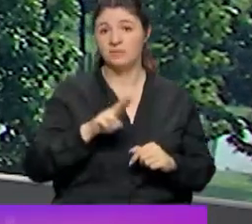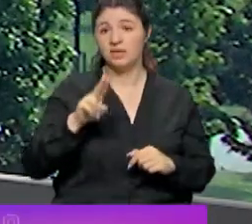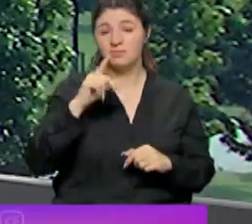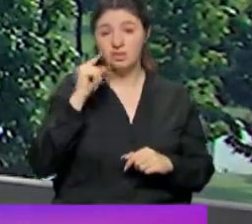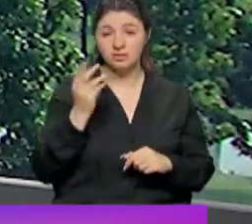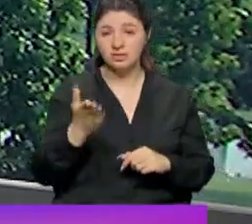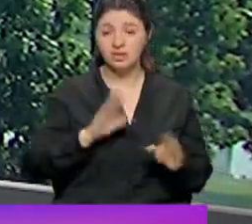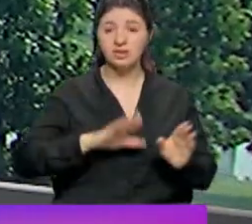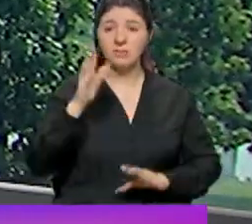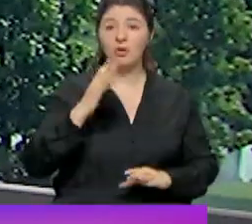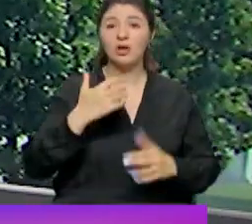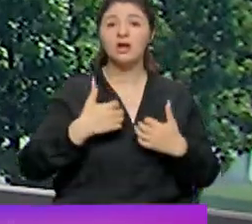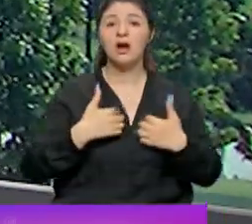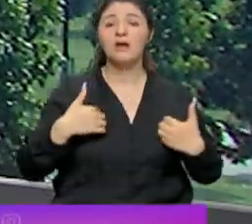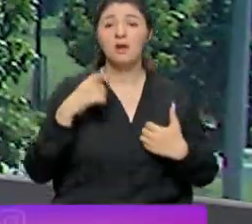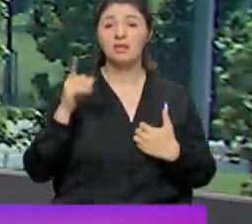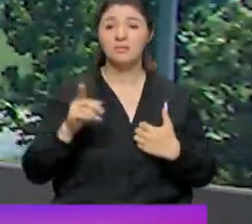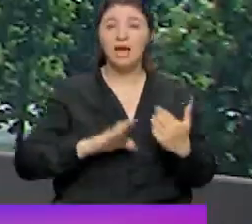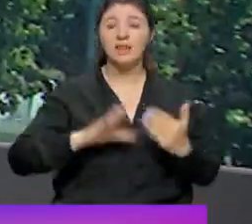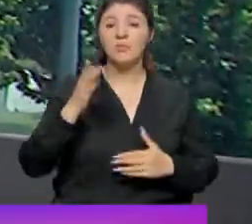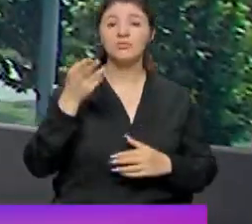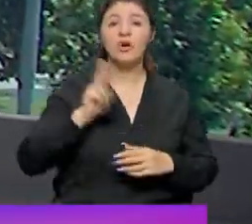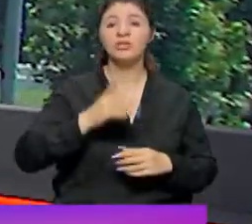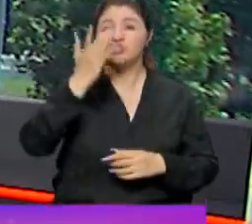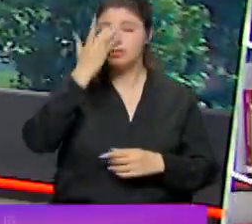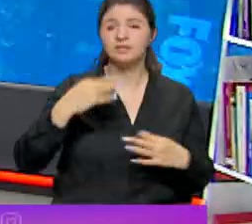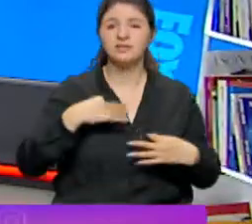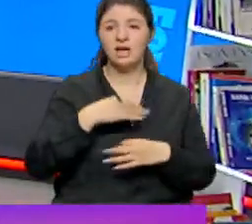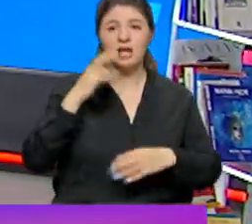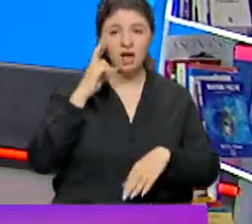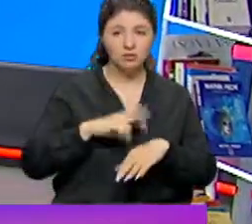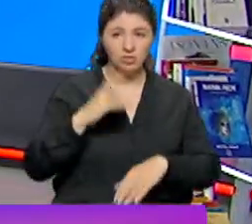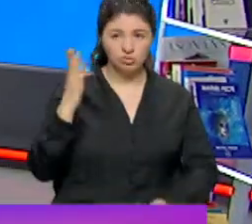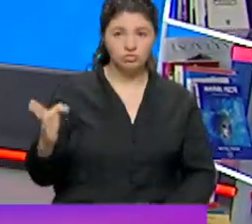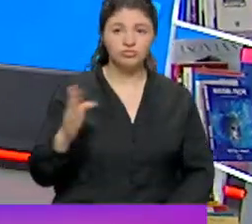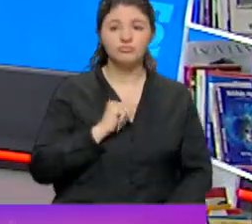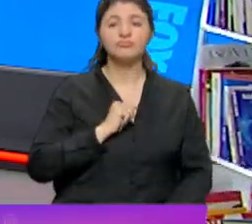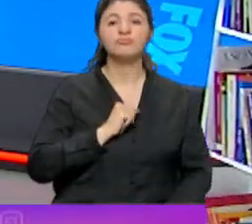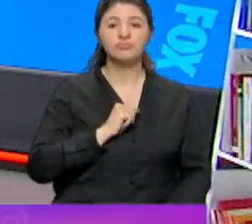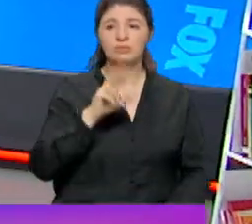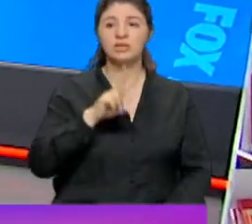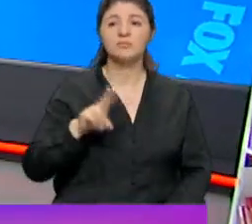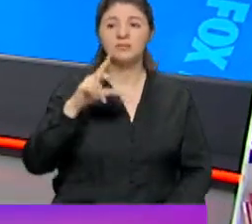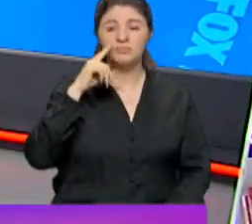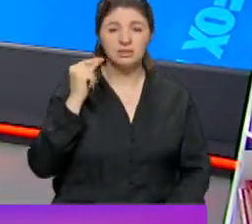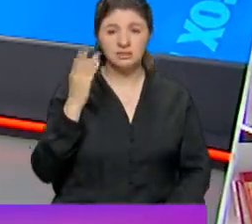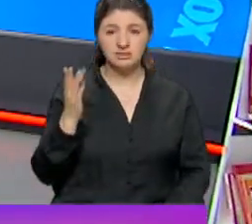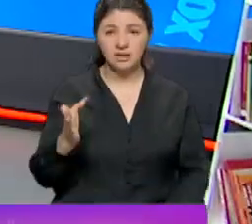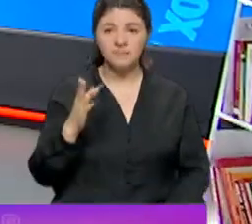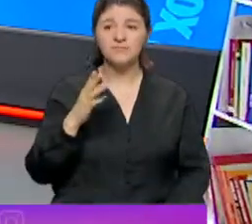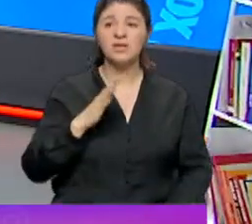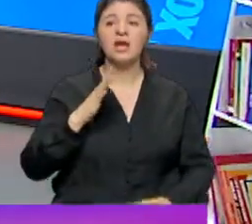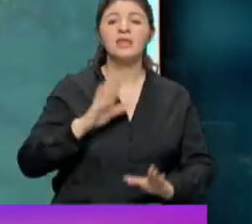27 Mayıs demokrasi kahramanlarımızı demokrasi şehitlerimizi Saygıyla anıyoruz 27 Mayısta